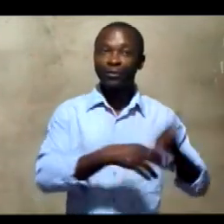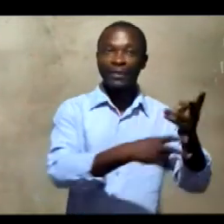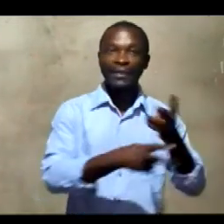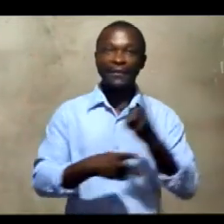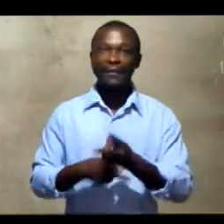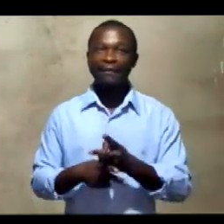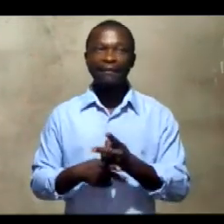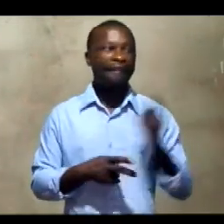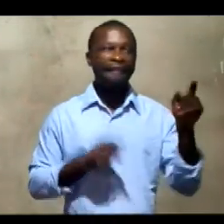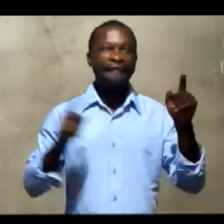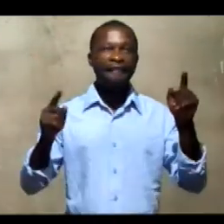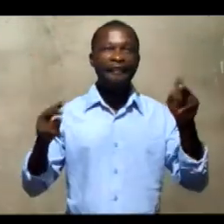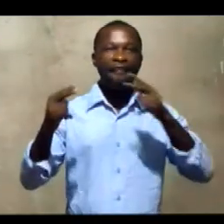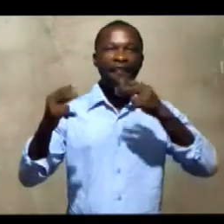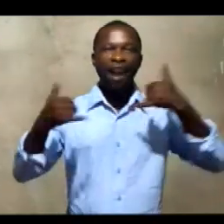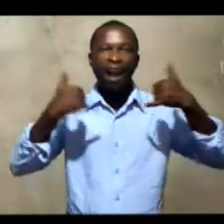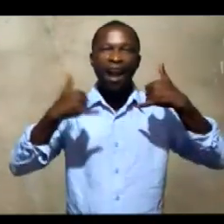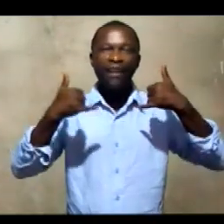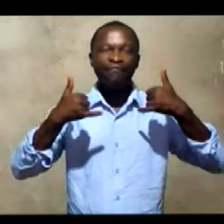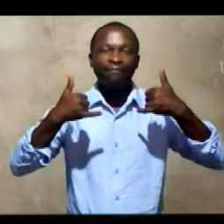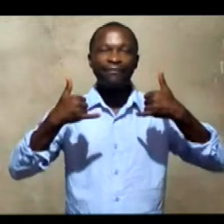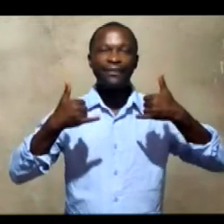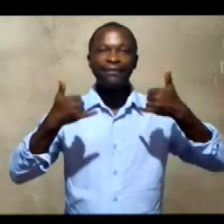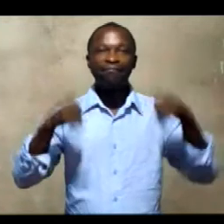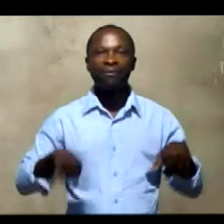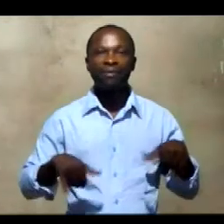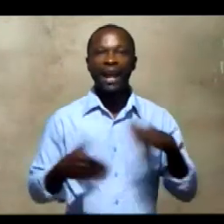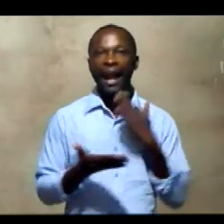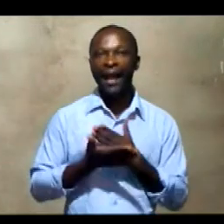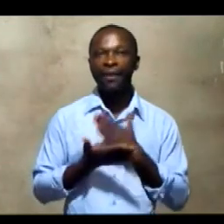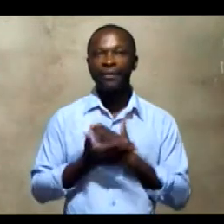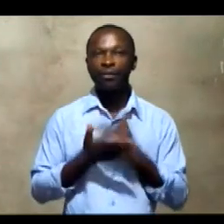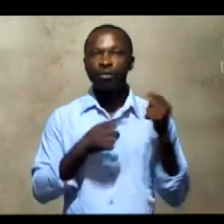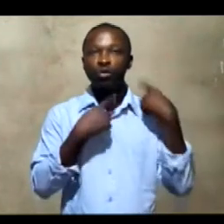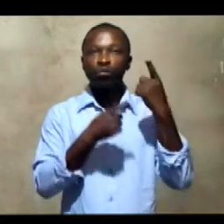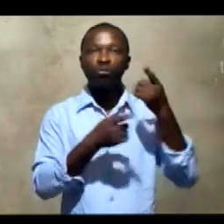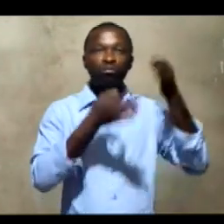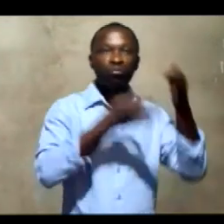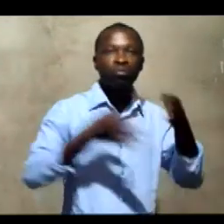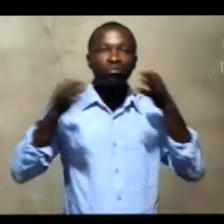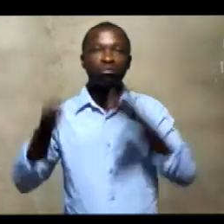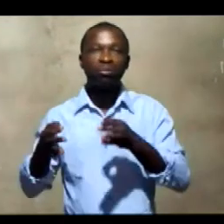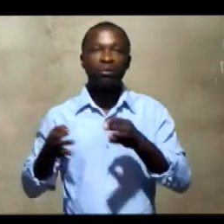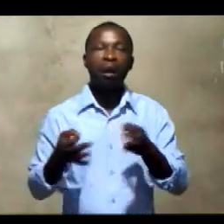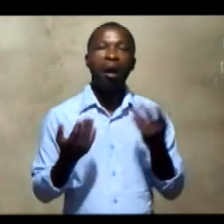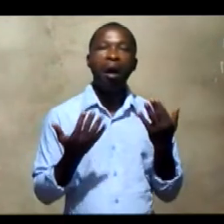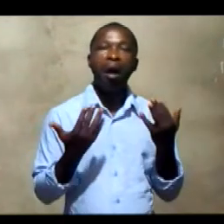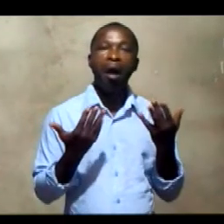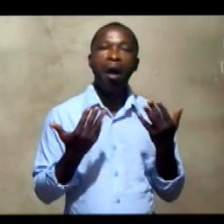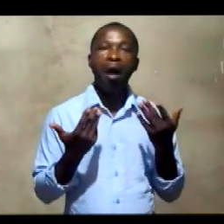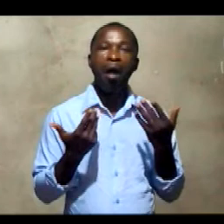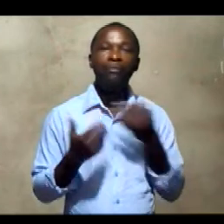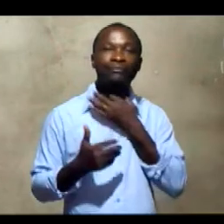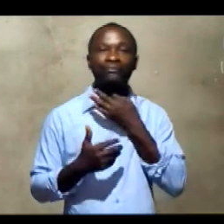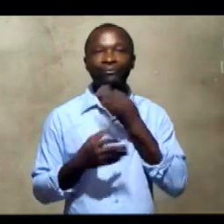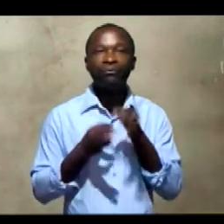les applications de l'accord se font toujours attendre. C'est pour remédier à cette crise que la situation internationale est allée à la rencontre de la partie gouvernementale. La